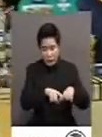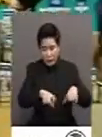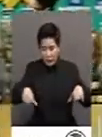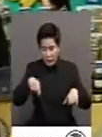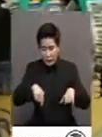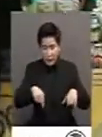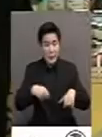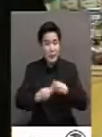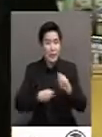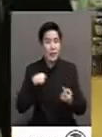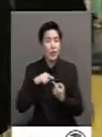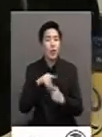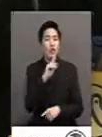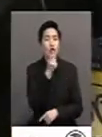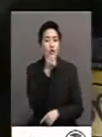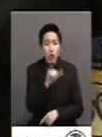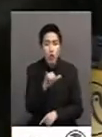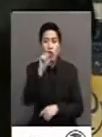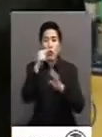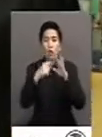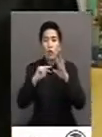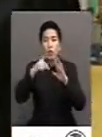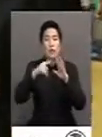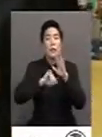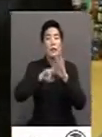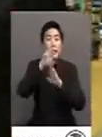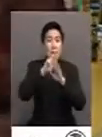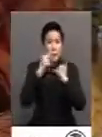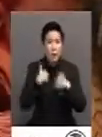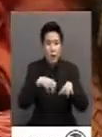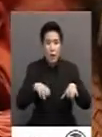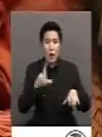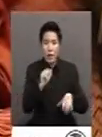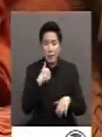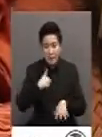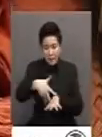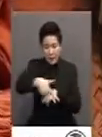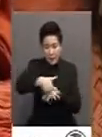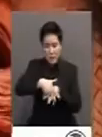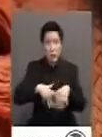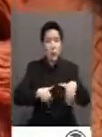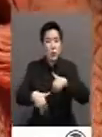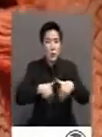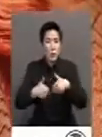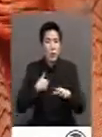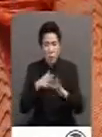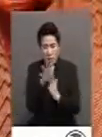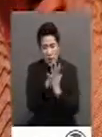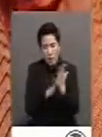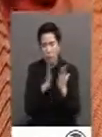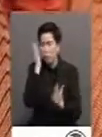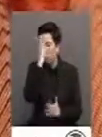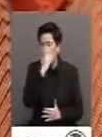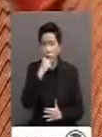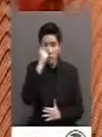เป็นสินค้าจากดอยตุงมีสินค้าหลักๆอยู่ด้วยกัน4อย่างนะคะก็ตั้งแต่ผ้าทอจากชุมชนลวดลายสวยสดงดงามมากม